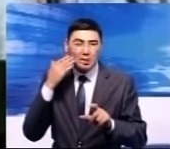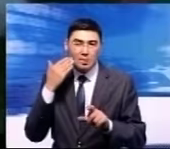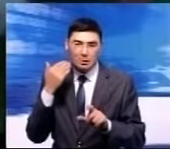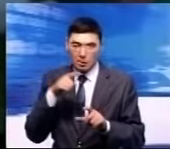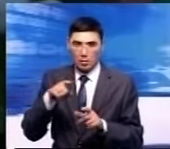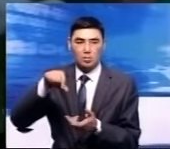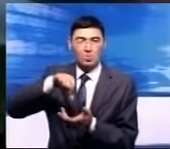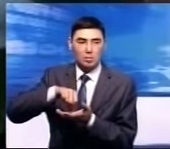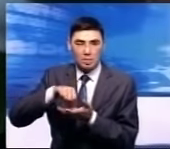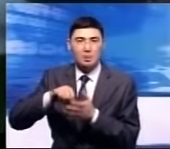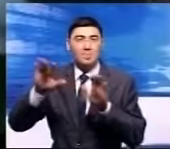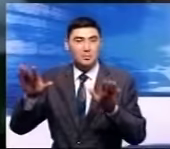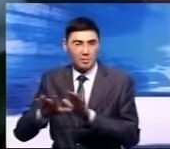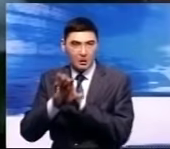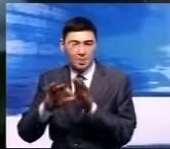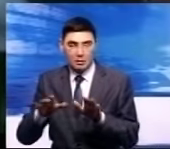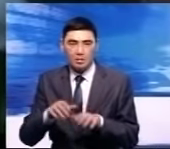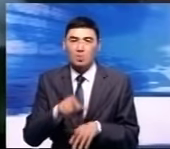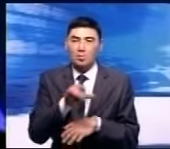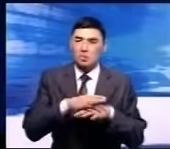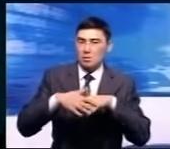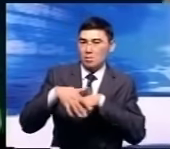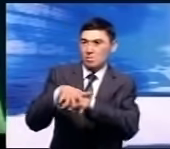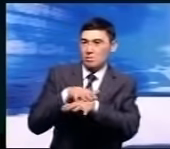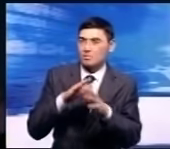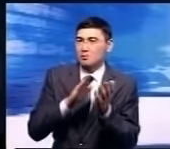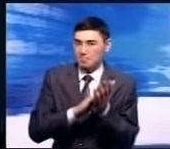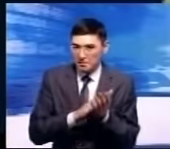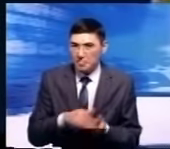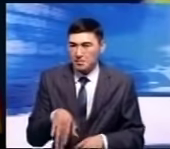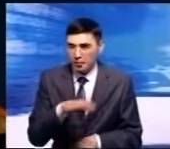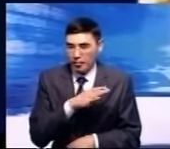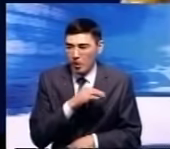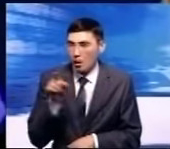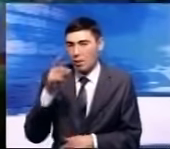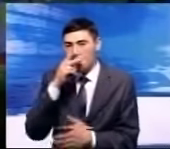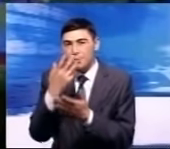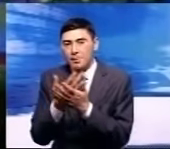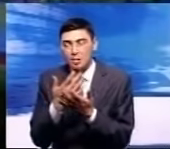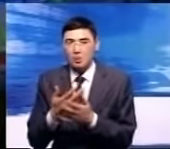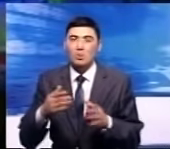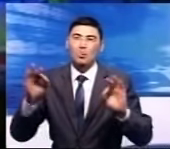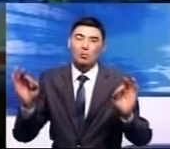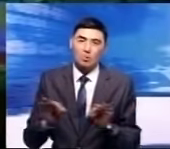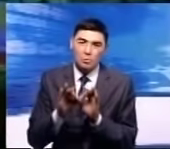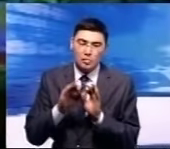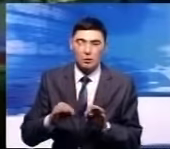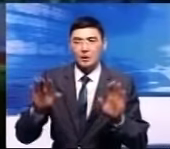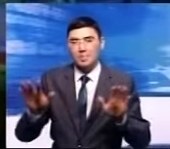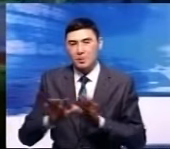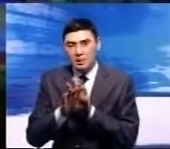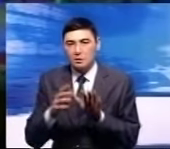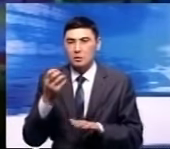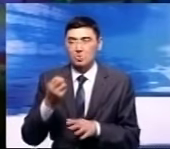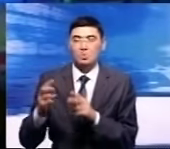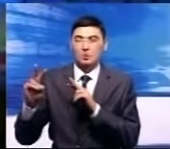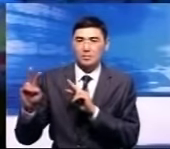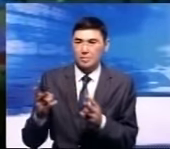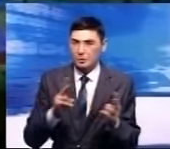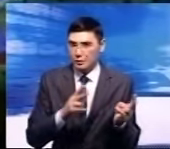под бурные аплодисменты показали зрителям инструментальные, вокальные и хореографические номера.